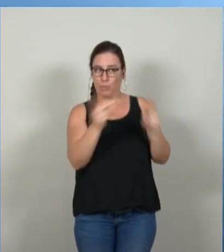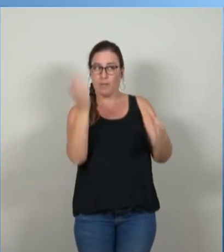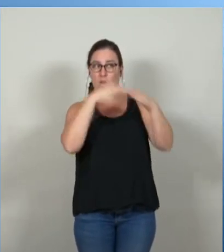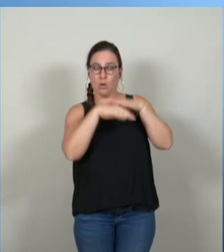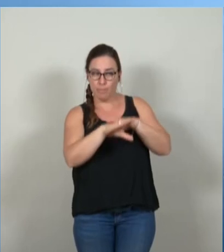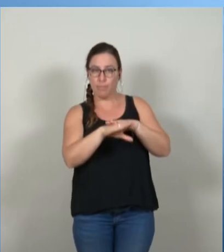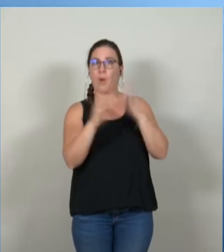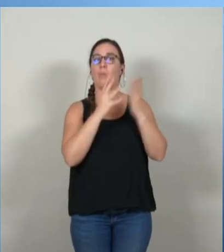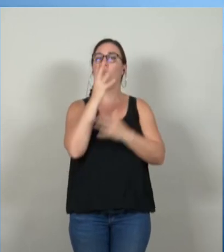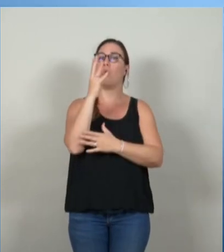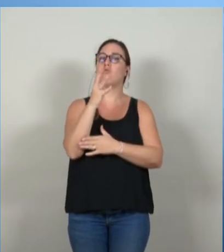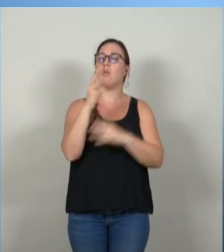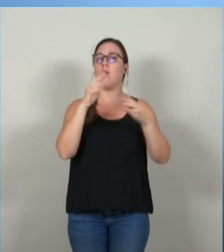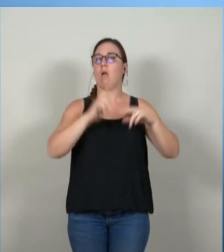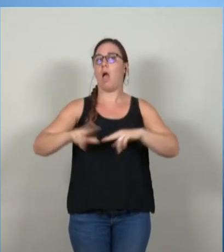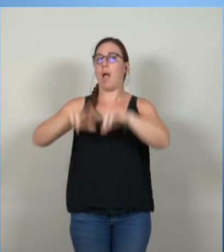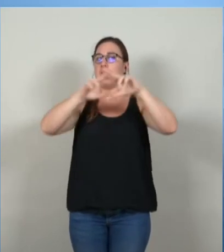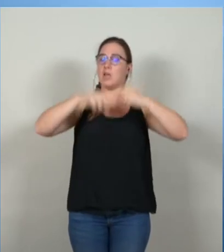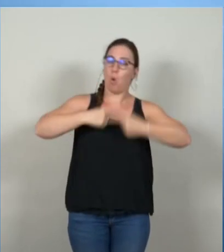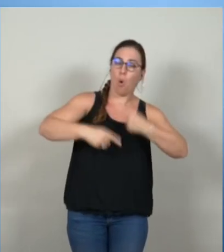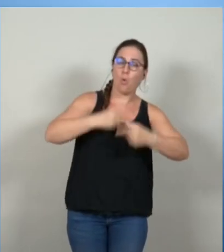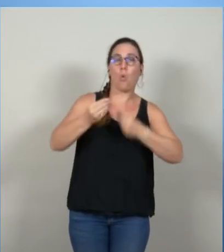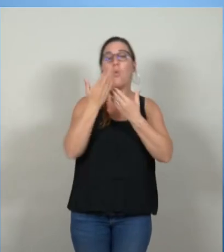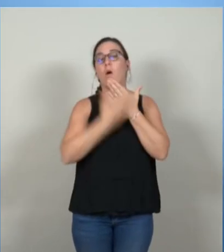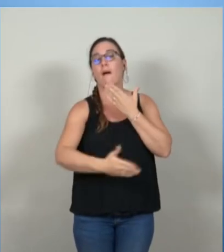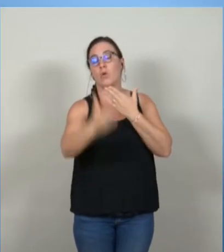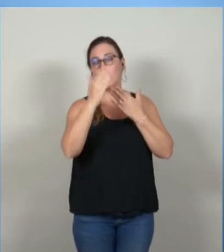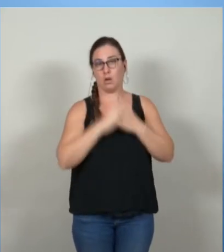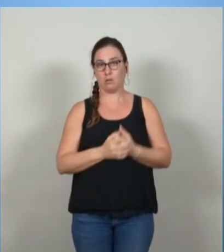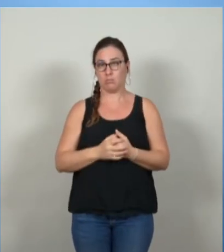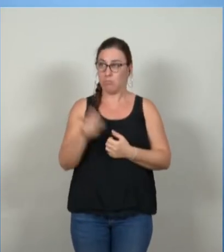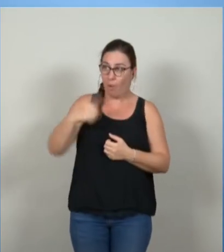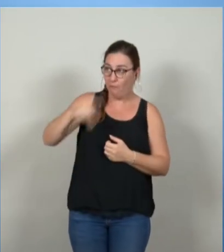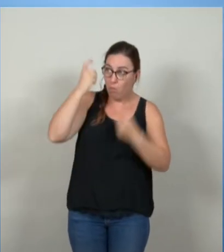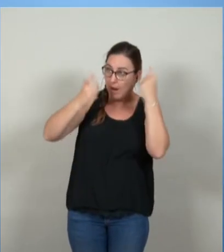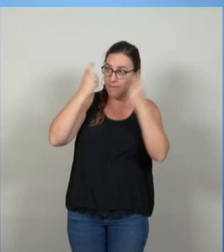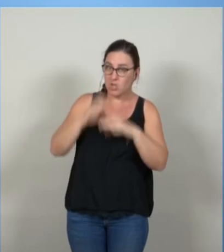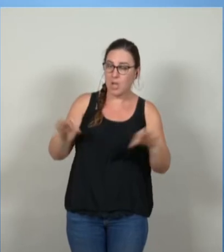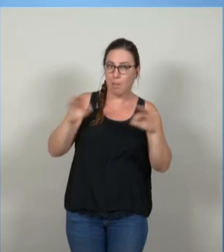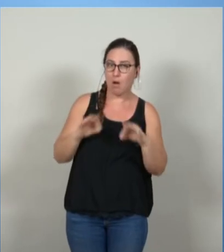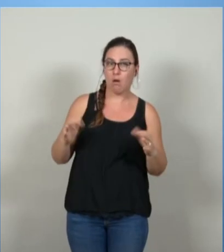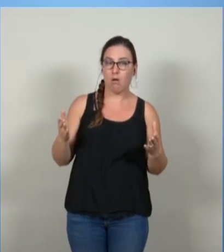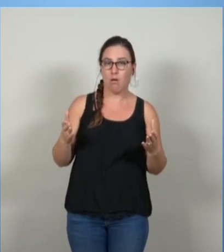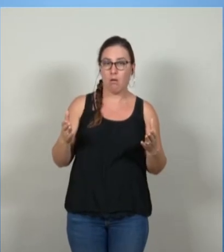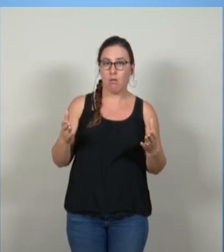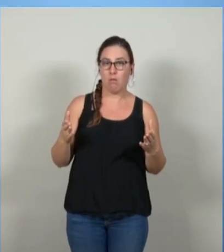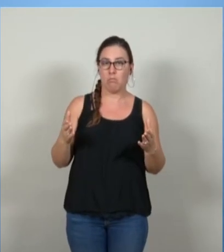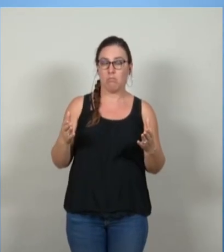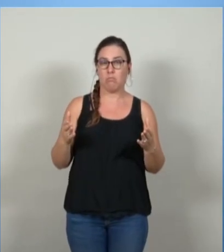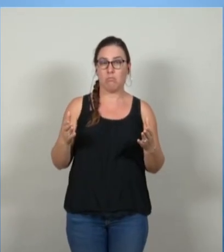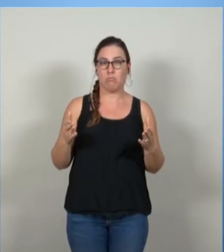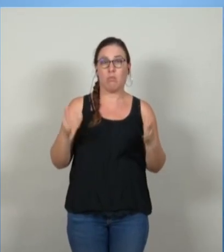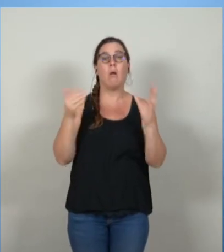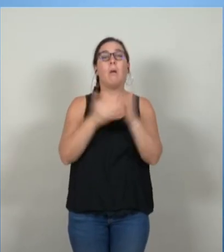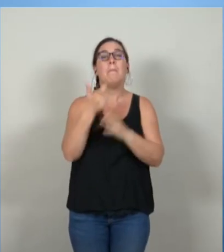les projets d'aménagement en cours où il y a venir vous n'y avez pas pensé à cela avec les